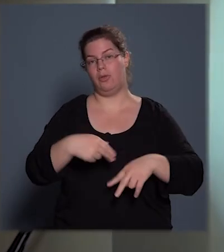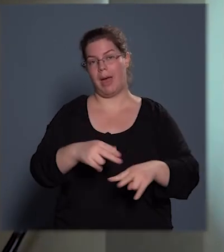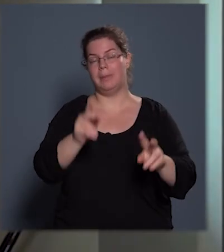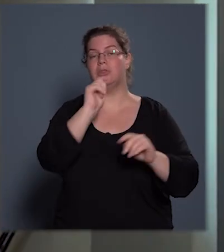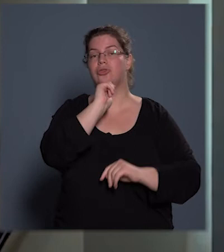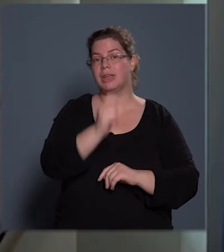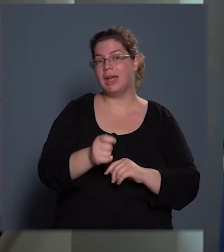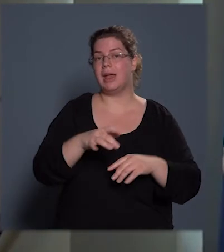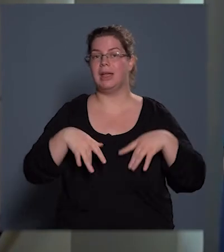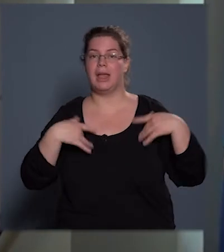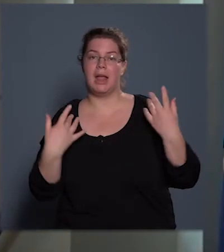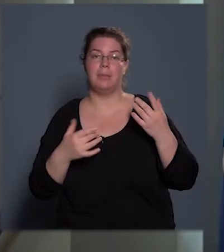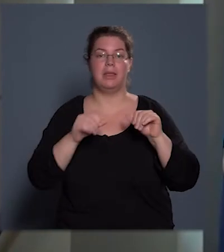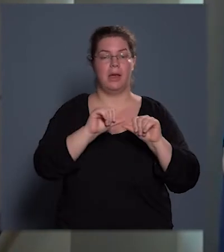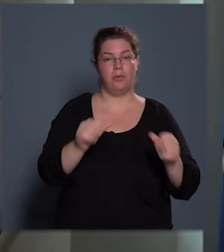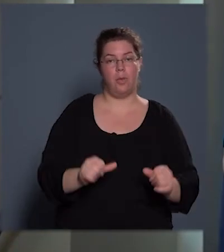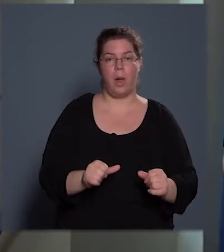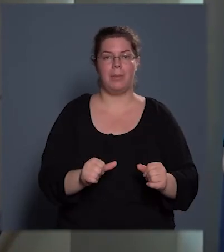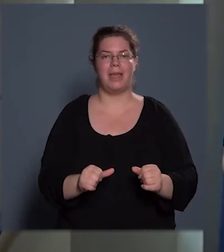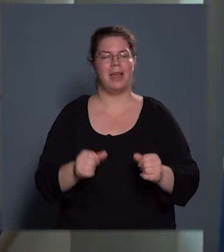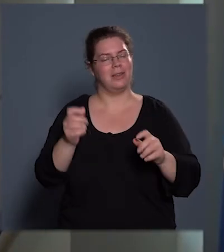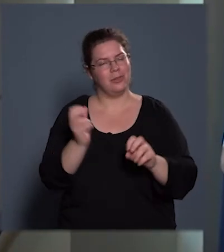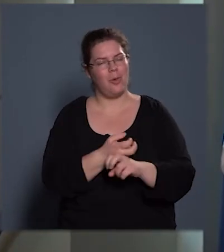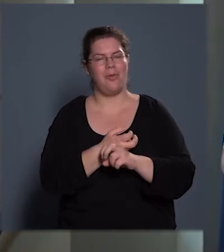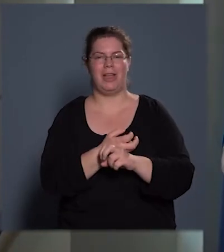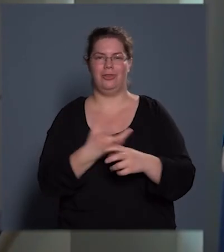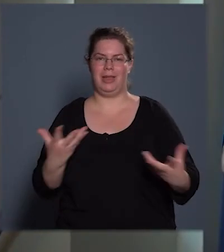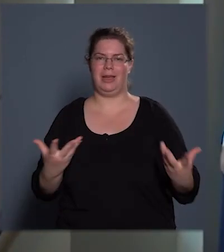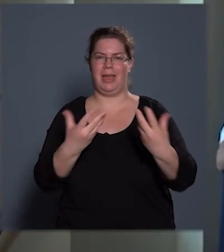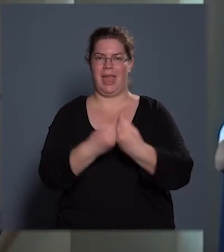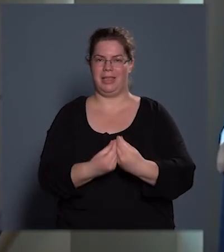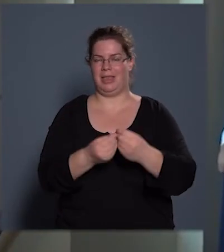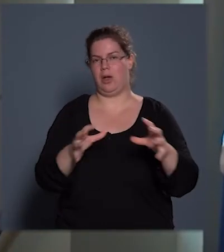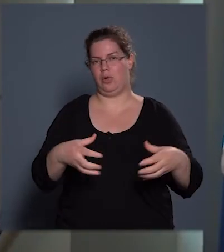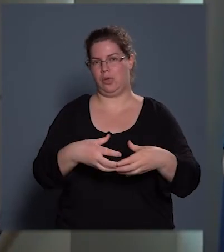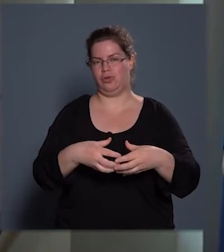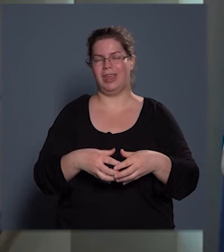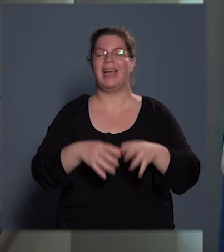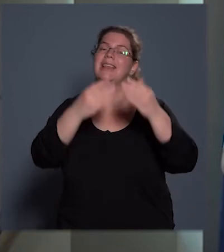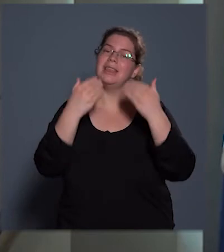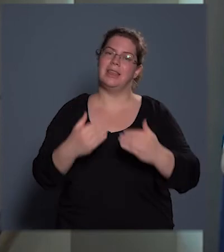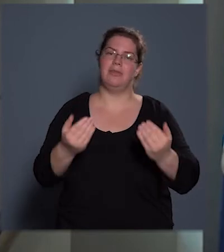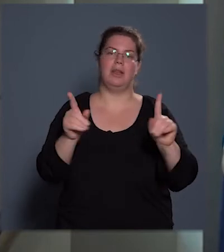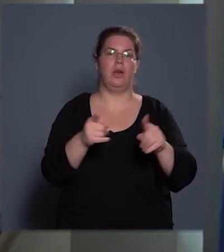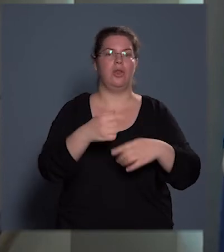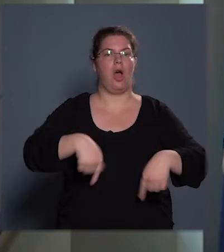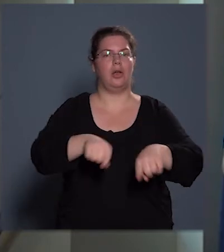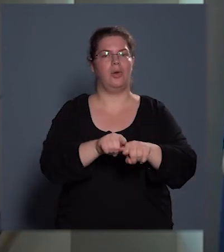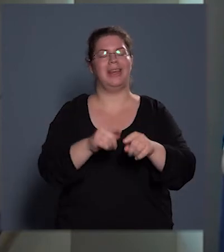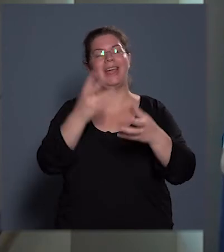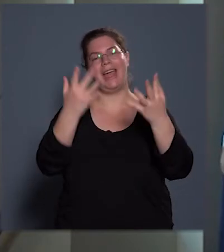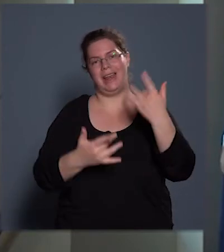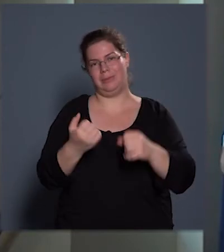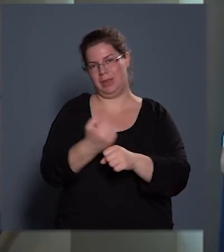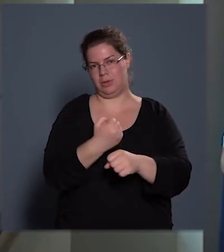sikerek, élmények formálják, kovácsolják egyé a közösséget. Kívánok a dalkörnek eredményes